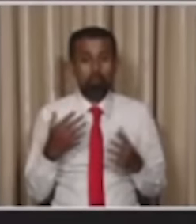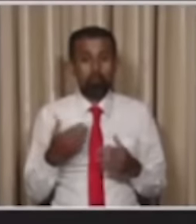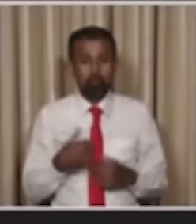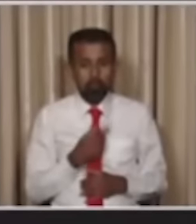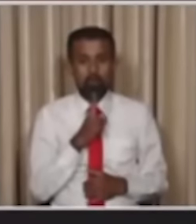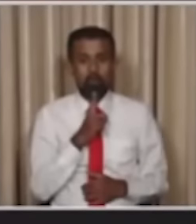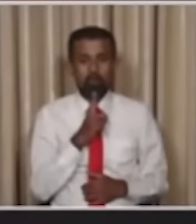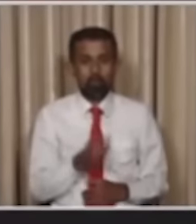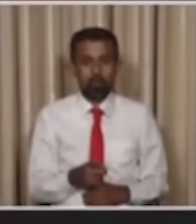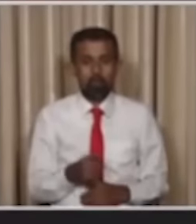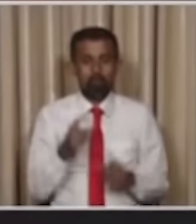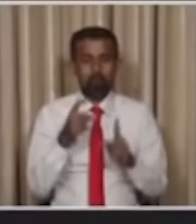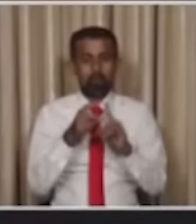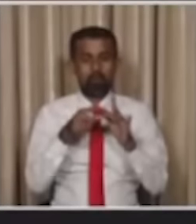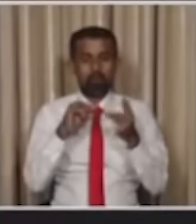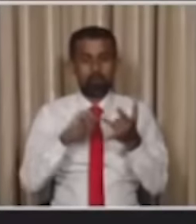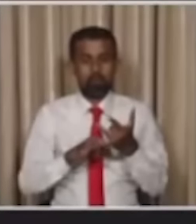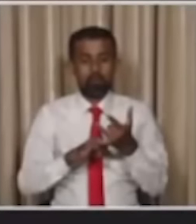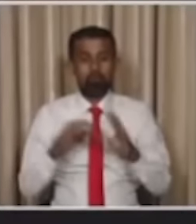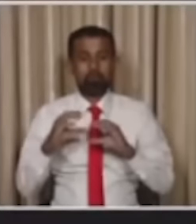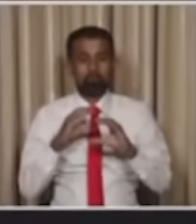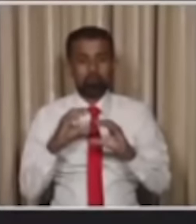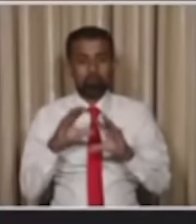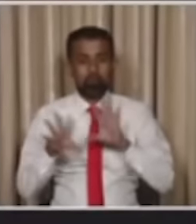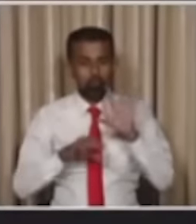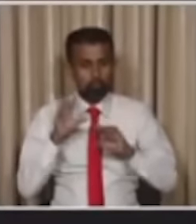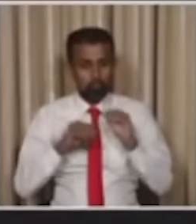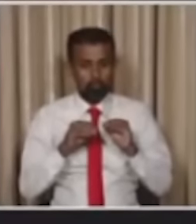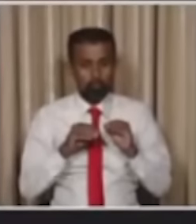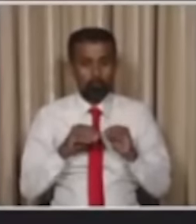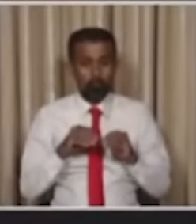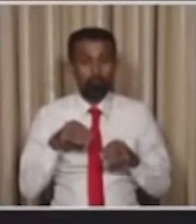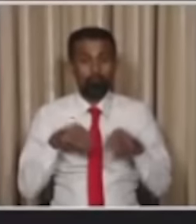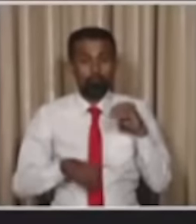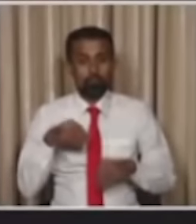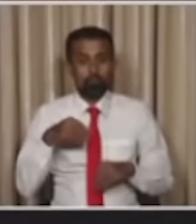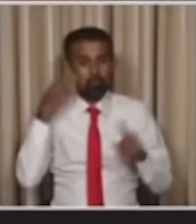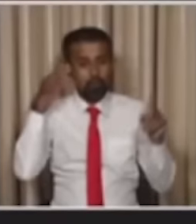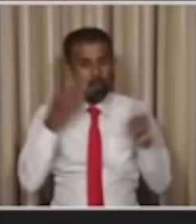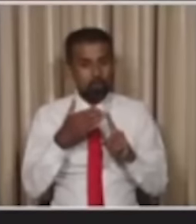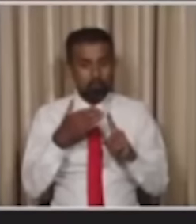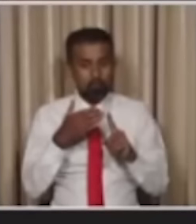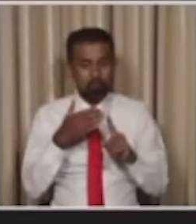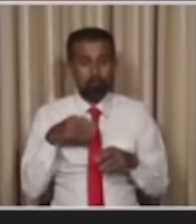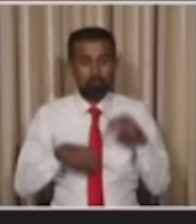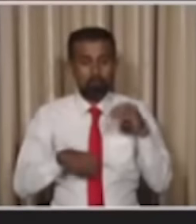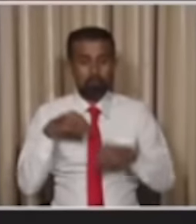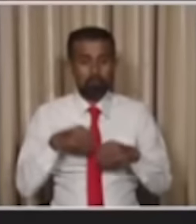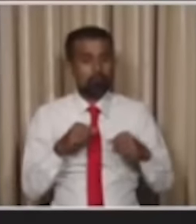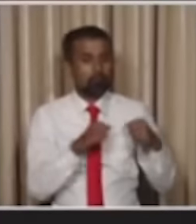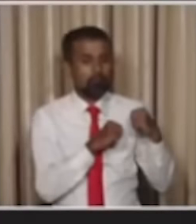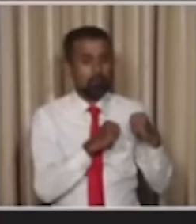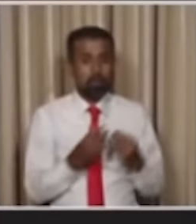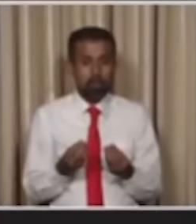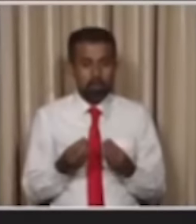කියන ඩිස්ඉන්ෆෝමේෂන් එක. දේශපාලන අරමුණු වෙනුවෙන්, දේශපාලන වාසි